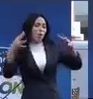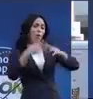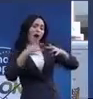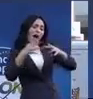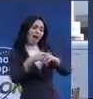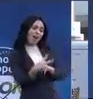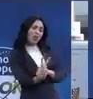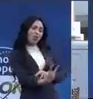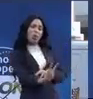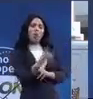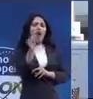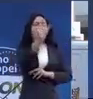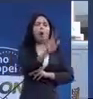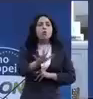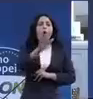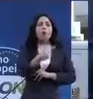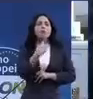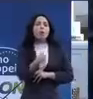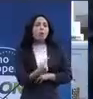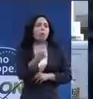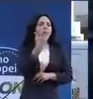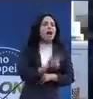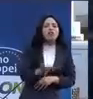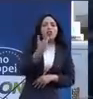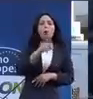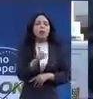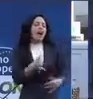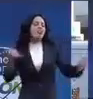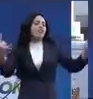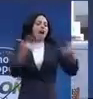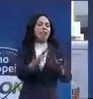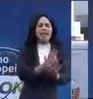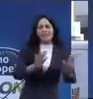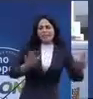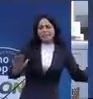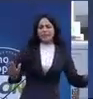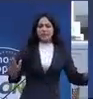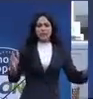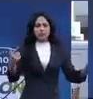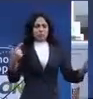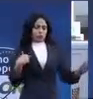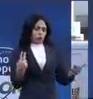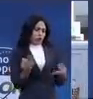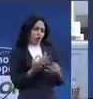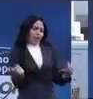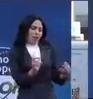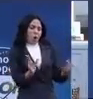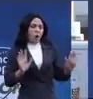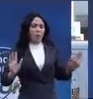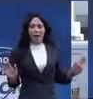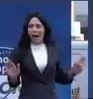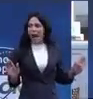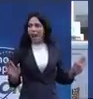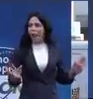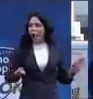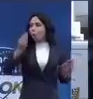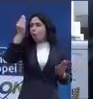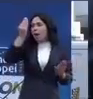dell'Europa e dover rispondere se mi piace Fedez Non è mica una cosa tanto normale